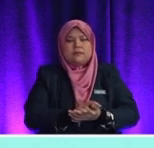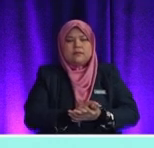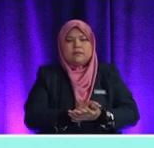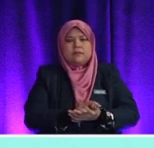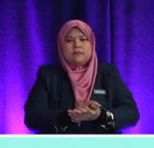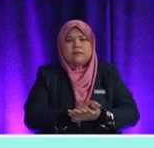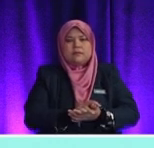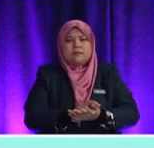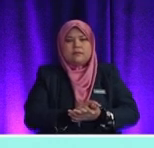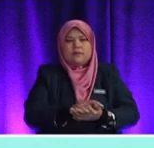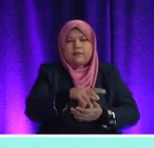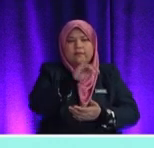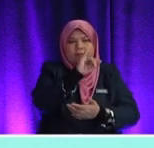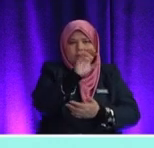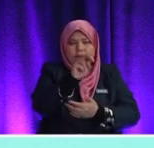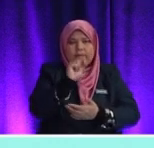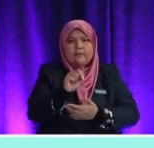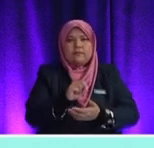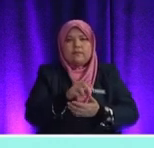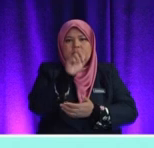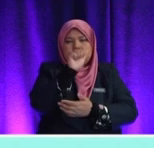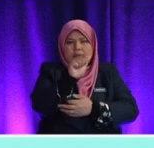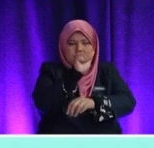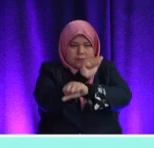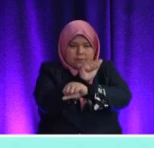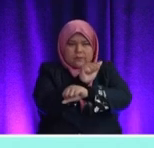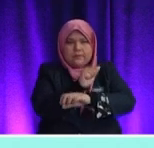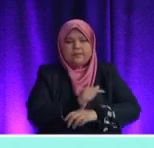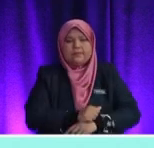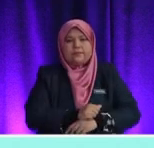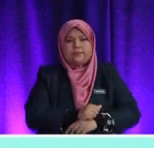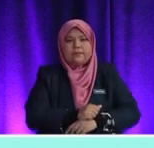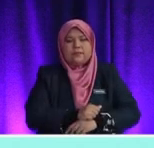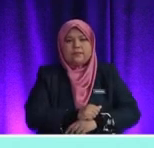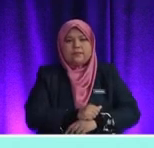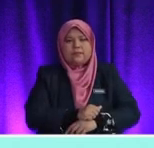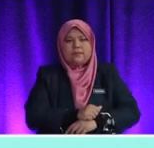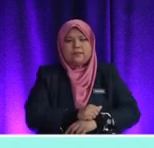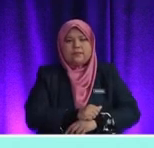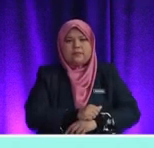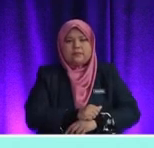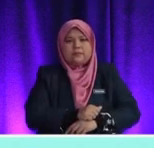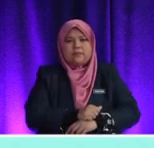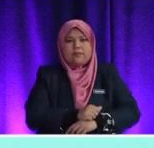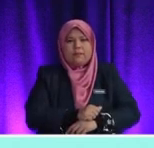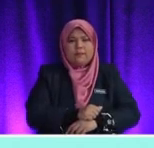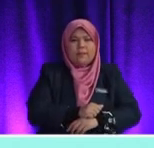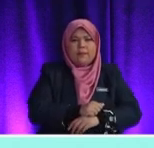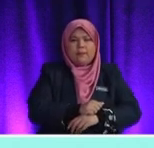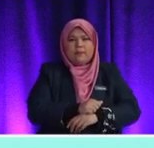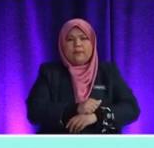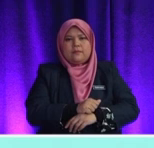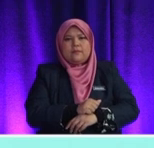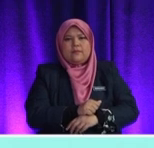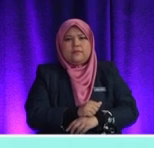Oke untuk menghasilkan ayam Eminem Oke Ayo aluminium berkas positif disitu paket out kita